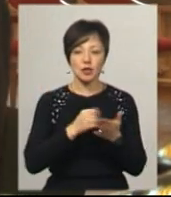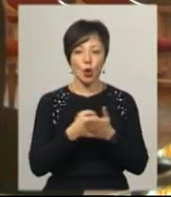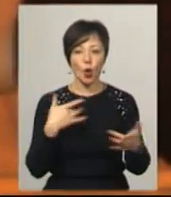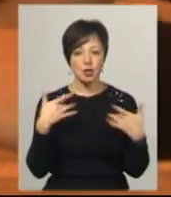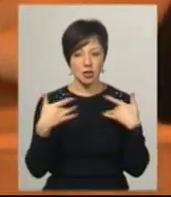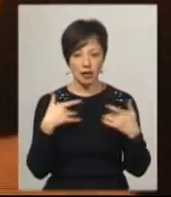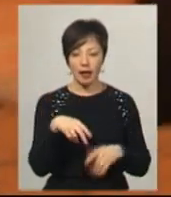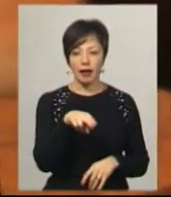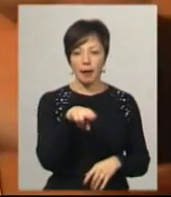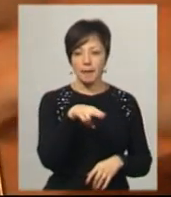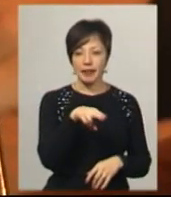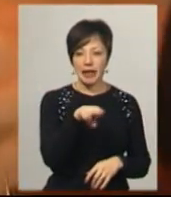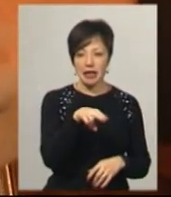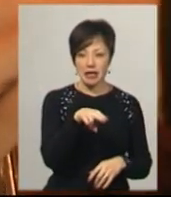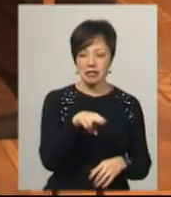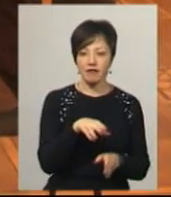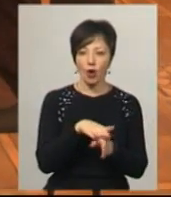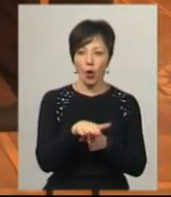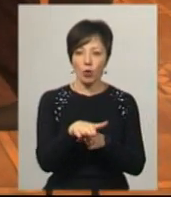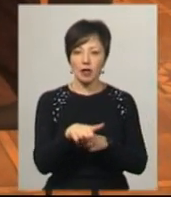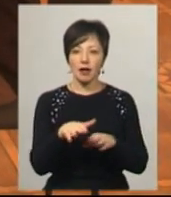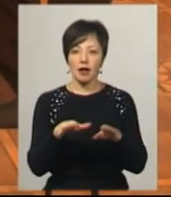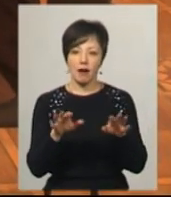концерту. Денис Максимчук виконує політ Джміля.